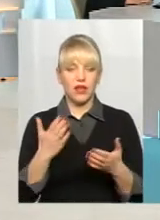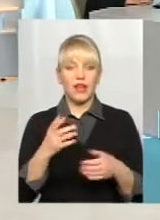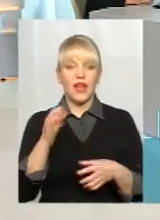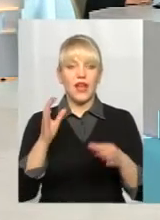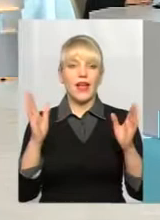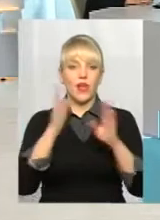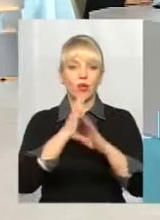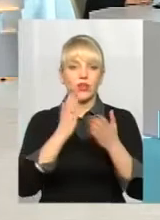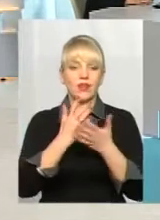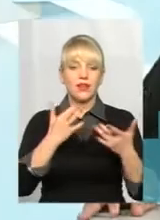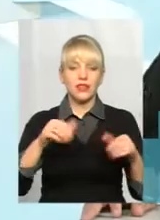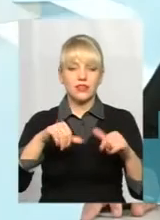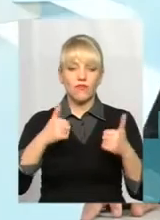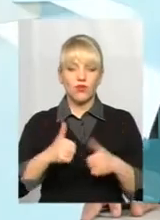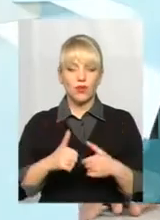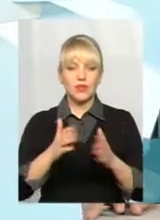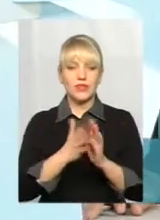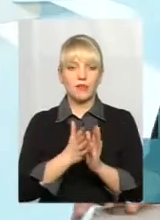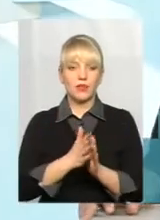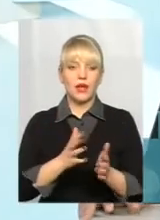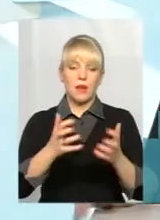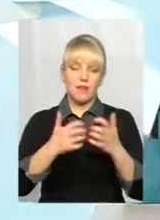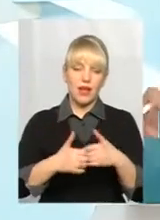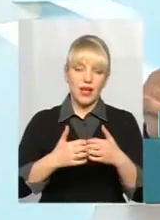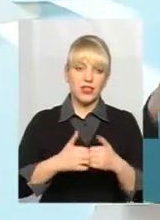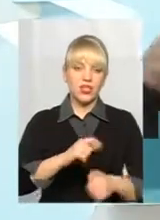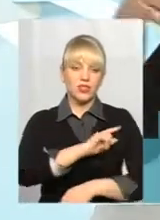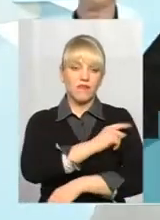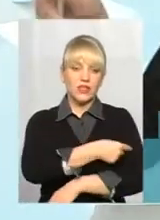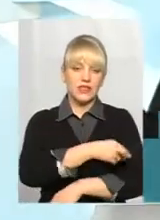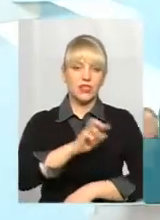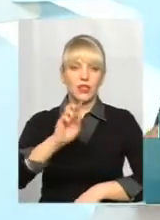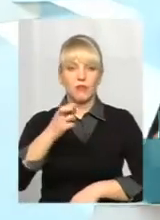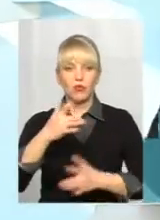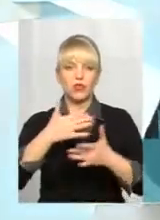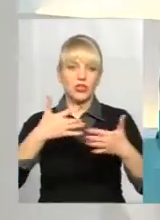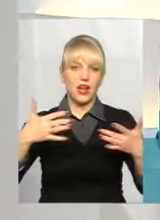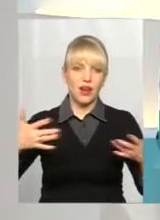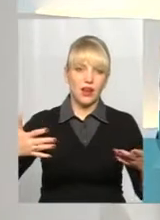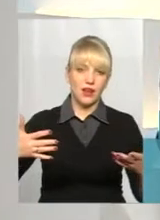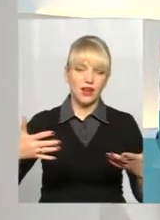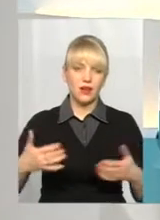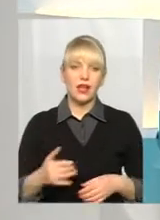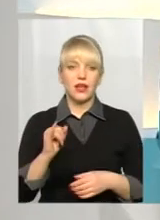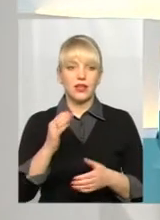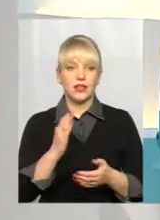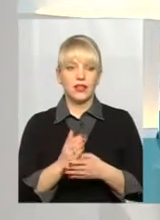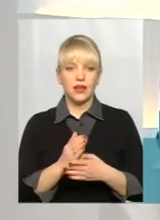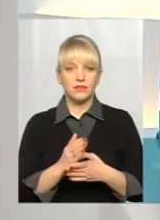забруднення, скажімо, механічне, фізичне, хімічне, біологічне, ля-ля-ля-ля-ля. І є